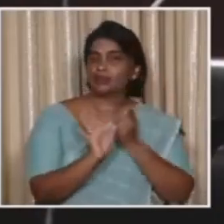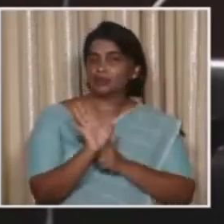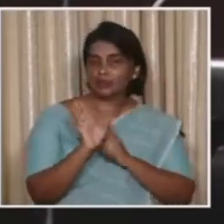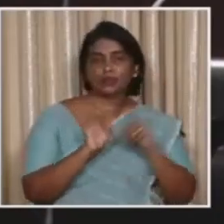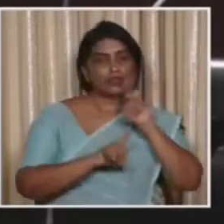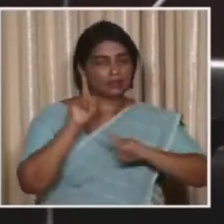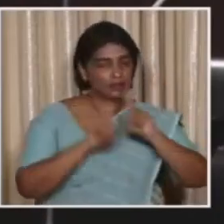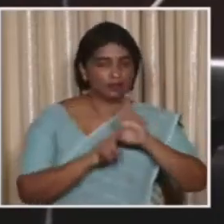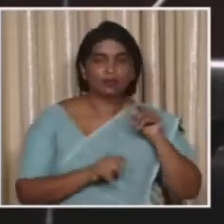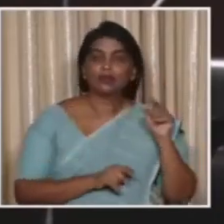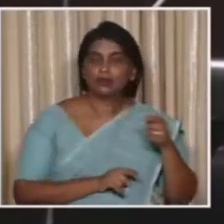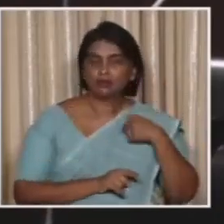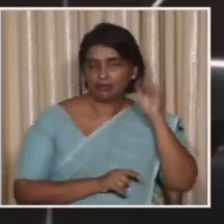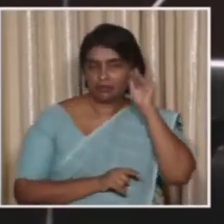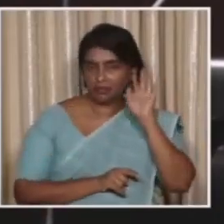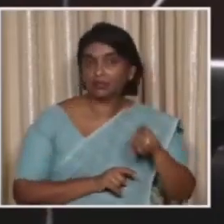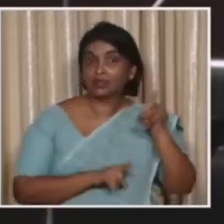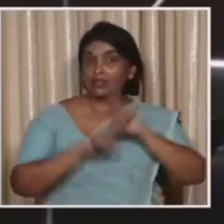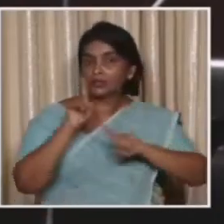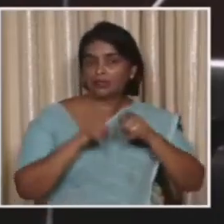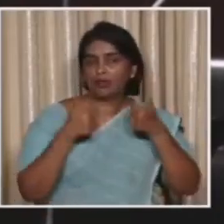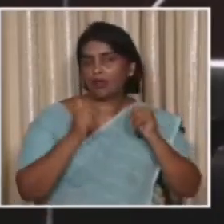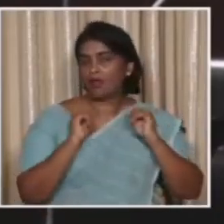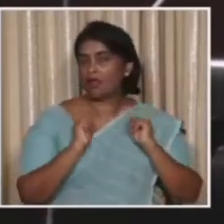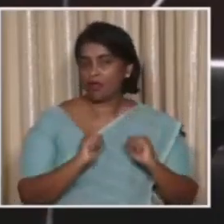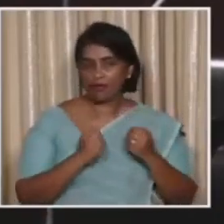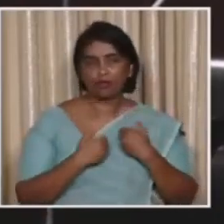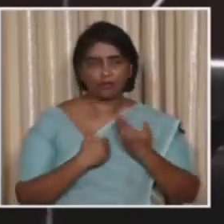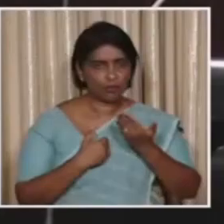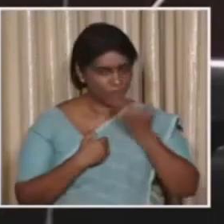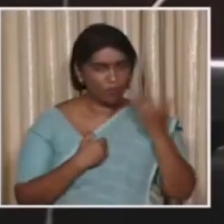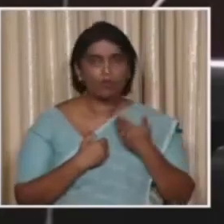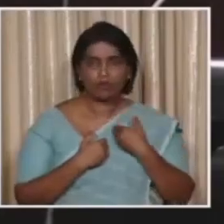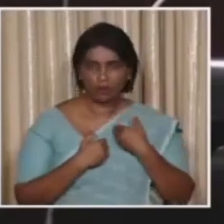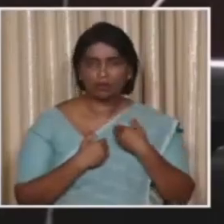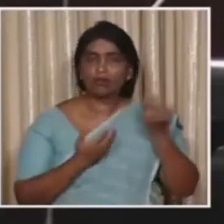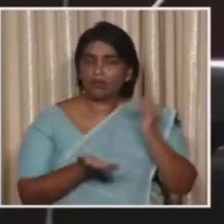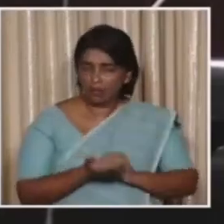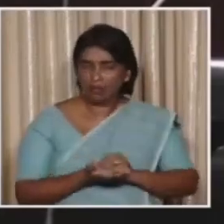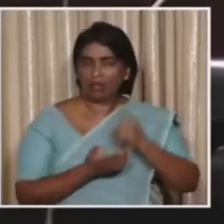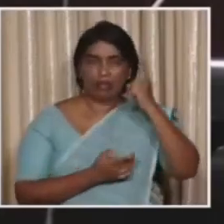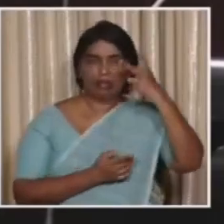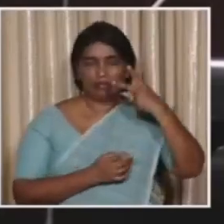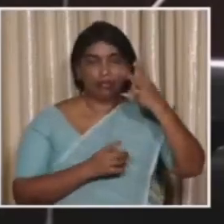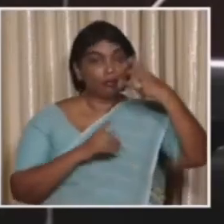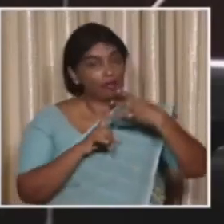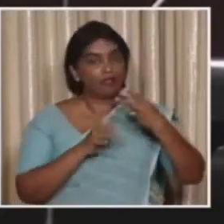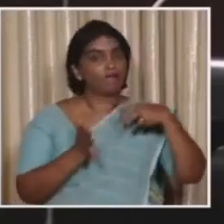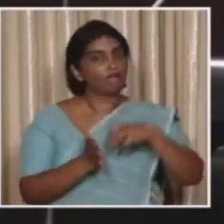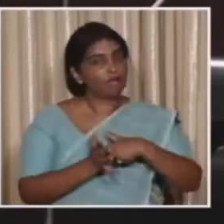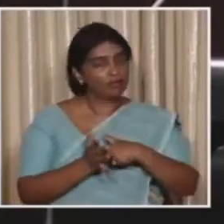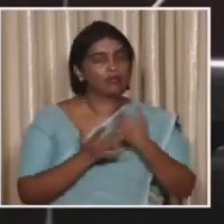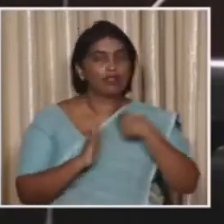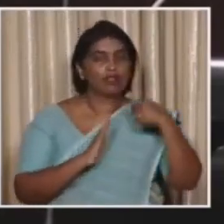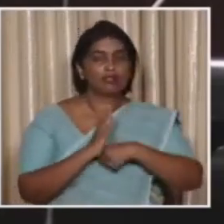අපි සාකච්ඡා කරා. මම දැනගන්න කැමතියි මේ සාකච්ඡාවල ප්‍රමිතිය මොකද්ද? අපිට හැකියාවක් තිබෙනවද මේ දෙවන වතාවට වැඩිය වීසා අරගෙන